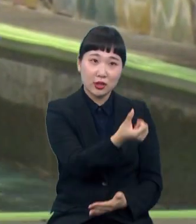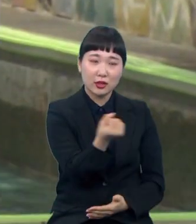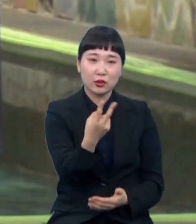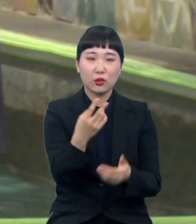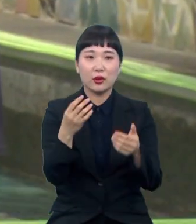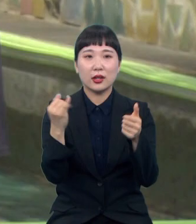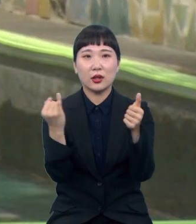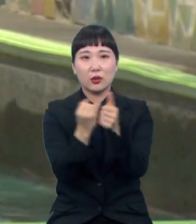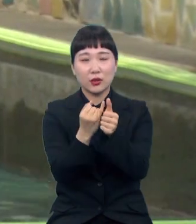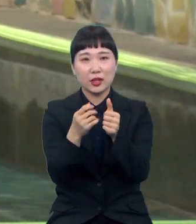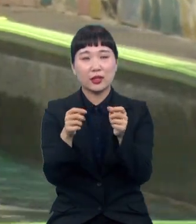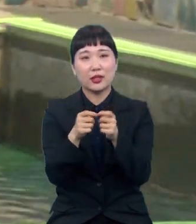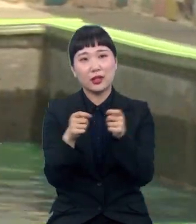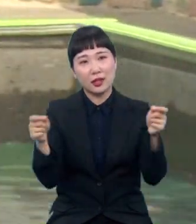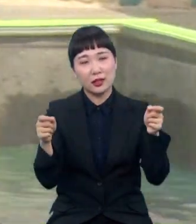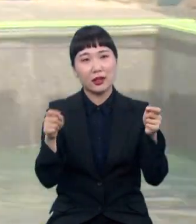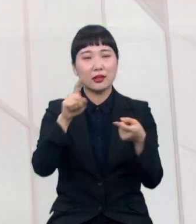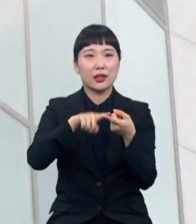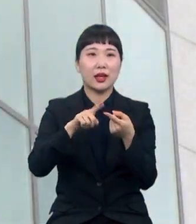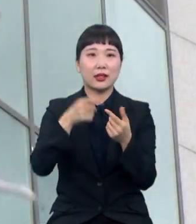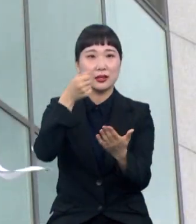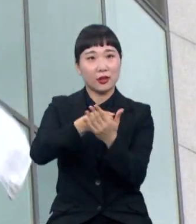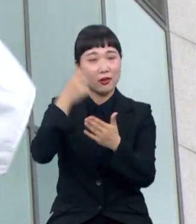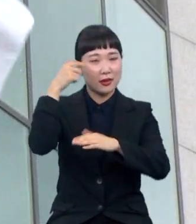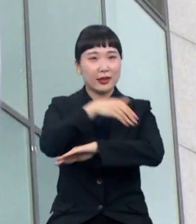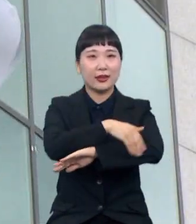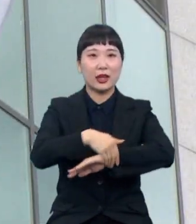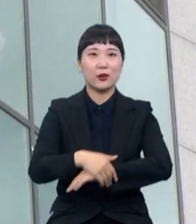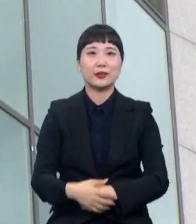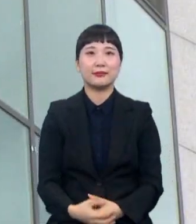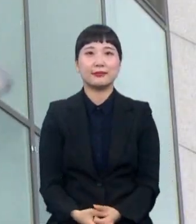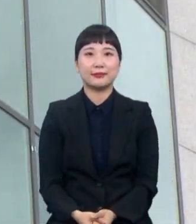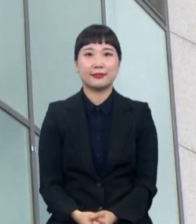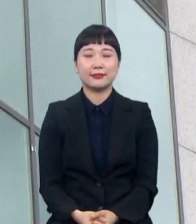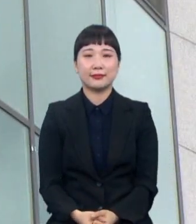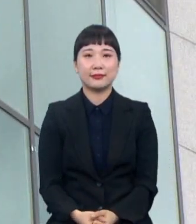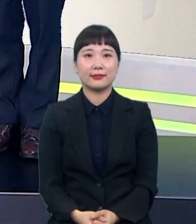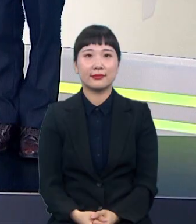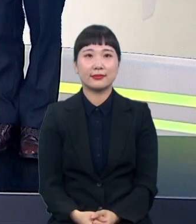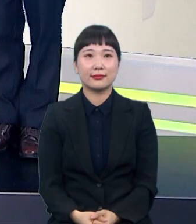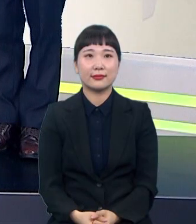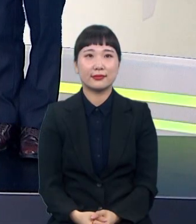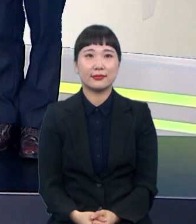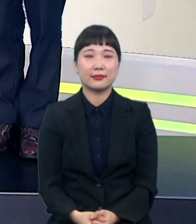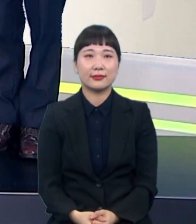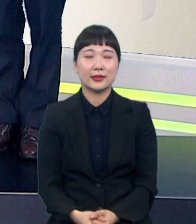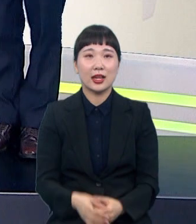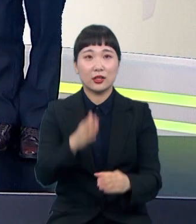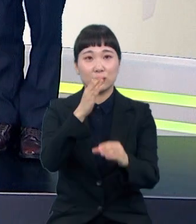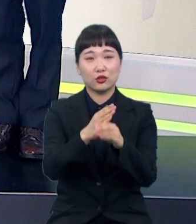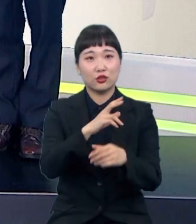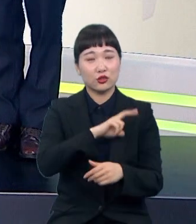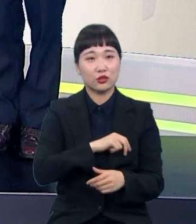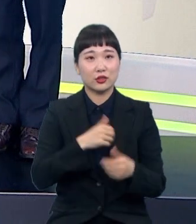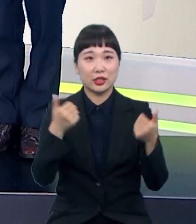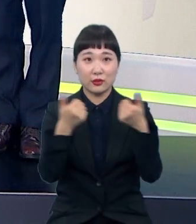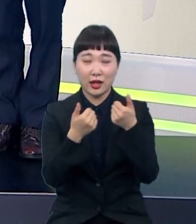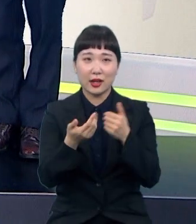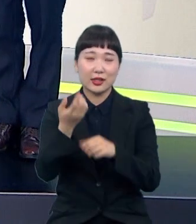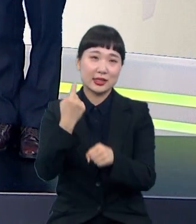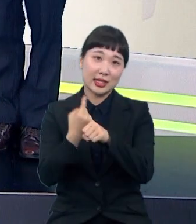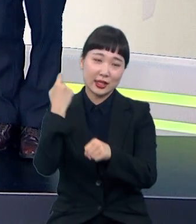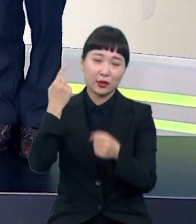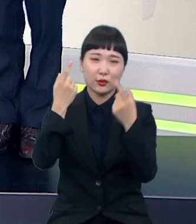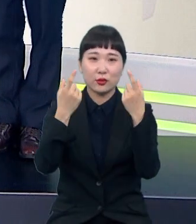가구 순으로 대상자를 선정할 예정입니다. BTV 뉴스 김지영입니다. 중구의회가 지난해에 이어 올해도